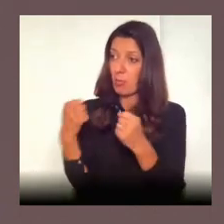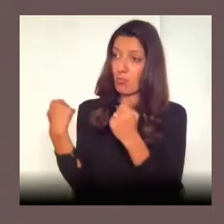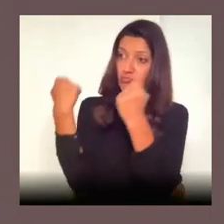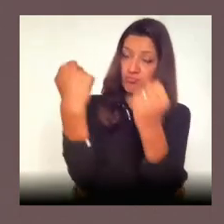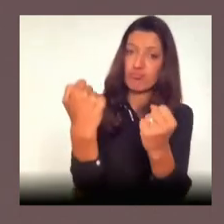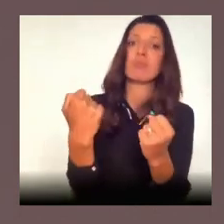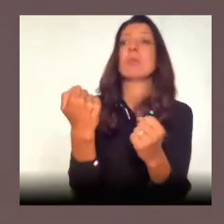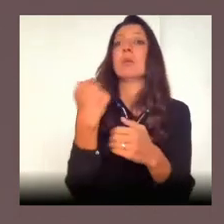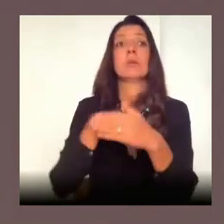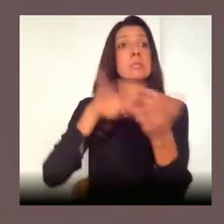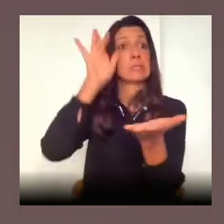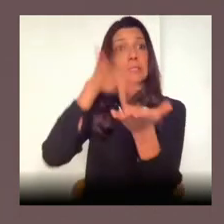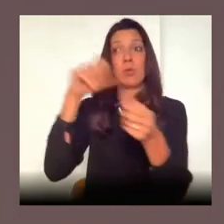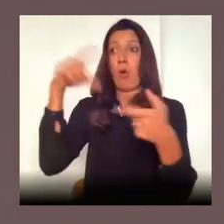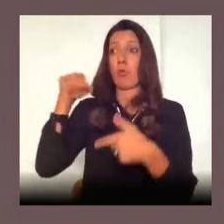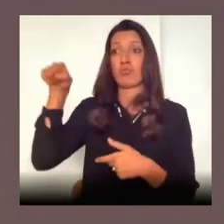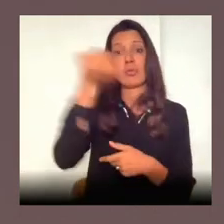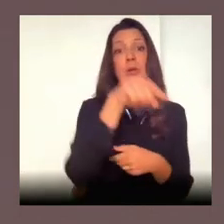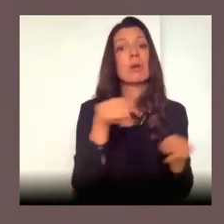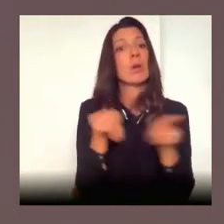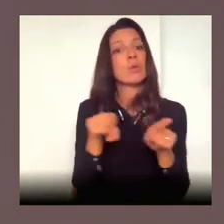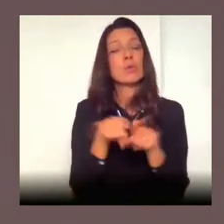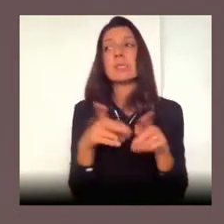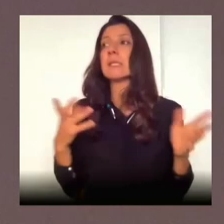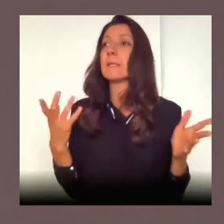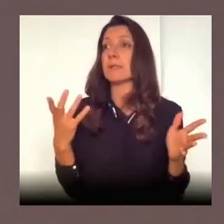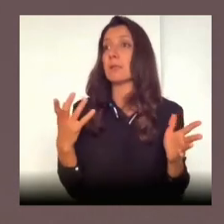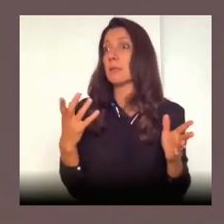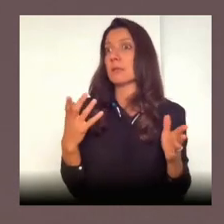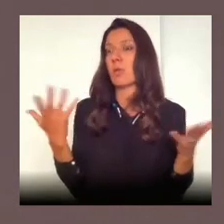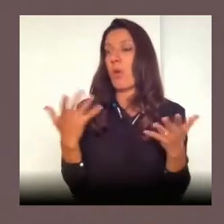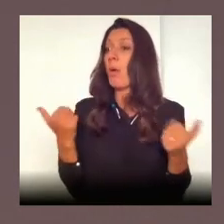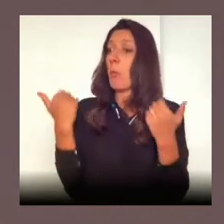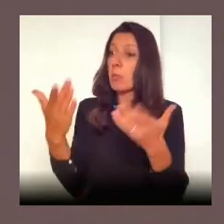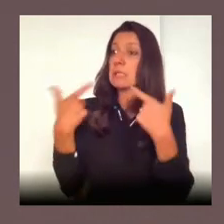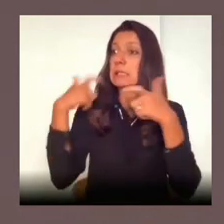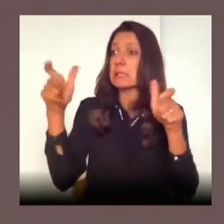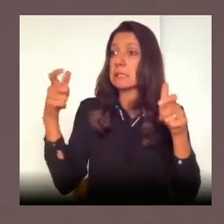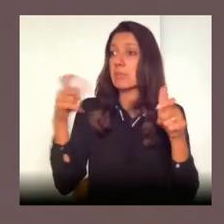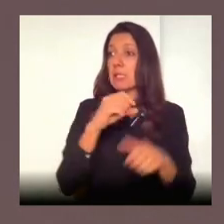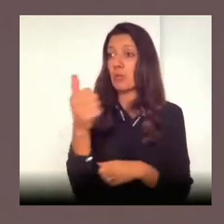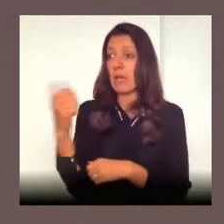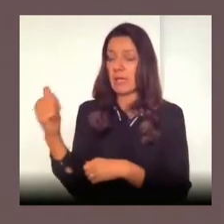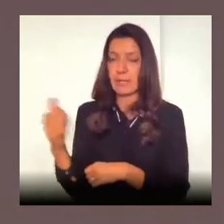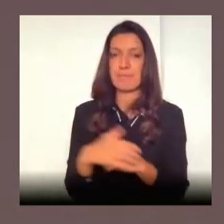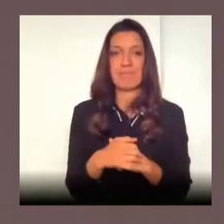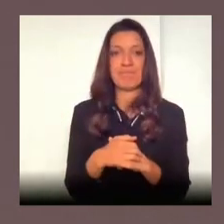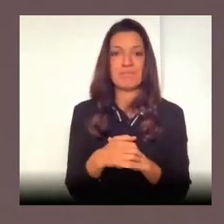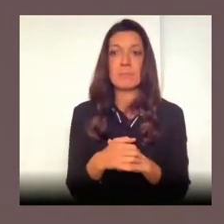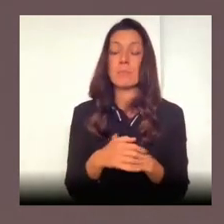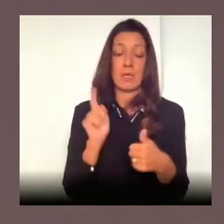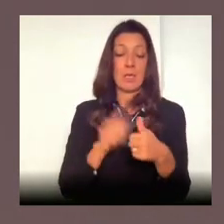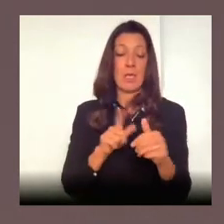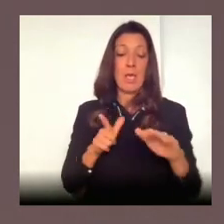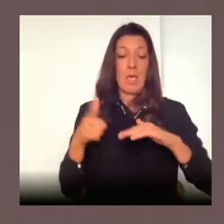dans les sites Orange. Et puis, bien sûr, ça comprend également toute la partie accessibilité numérique. L'ergonomie,